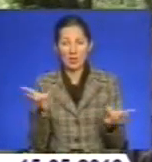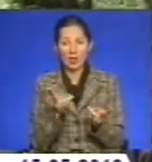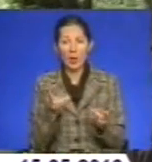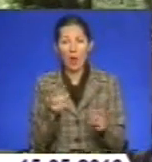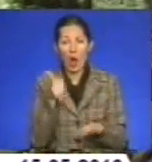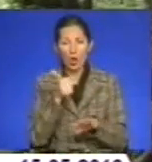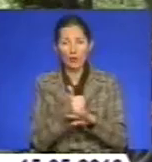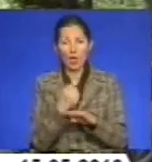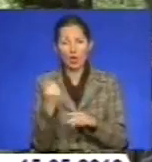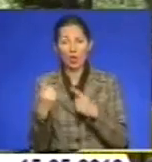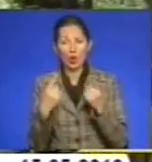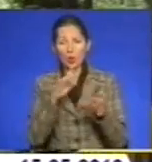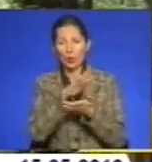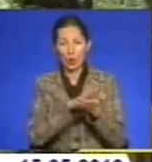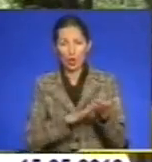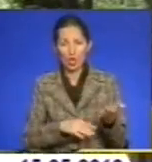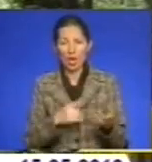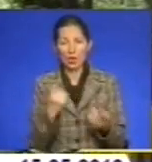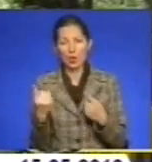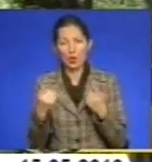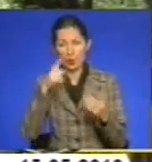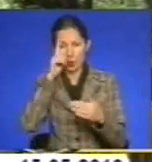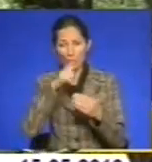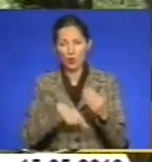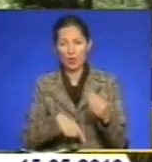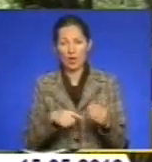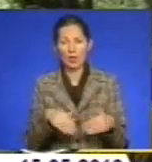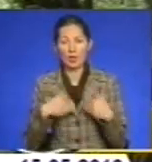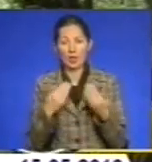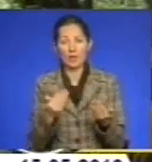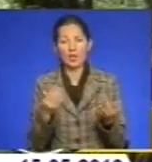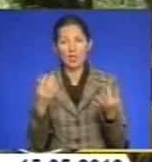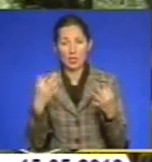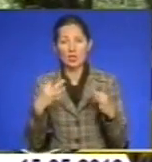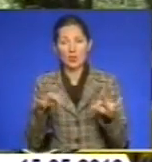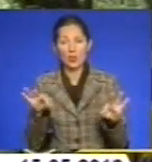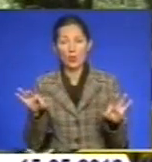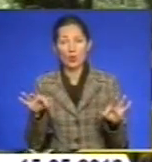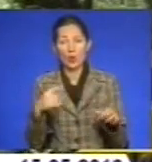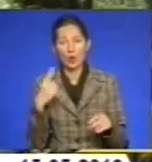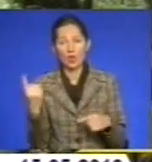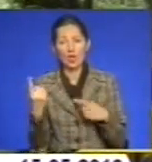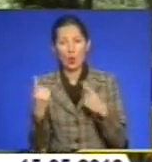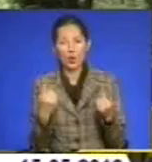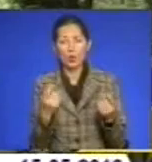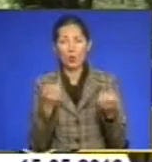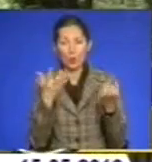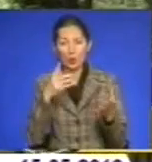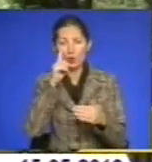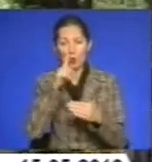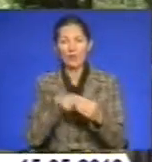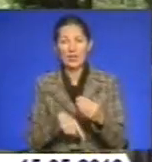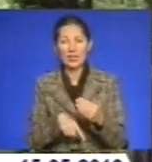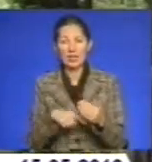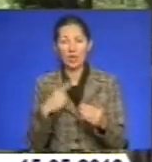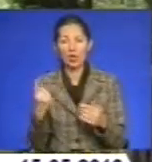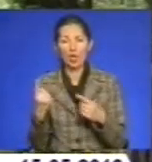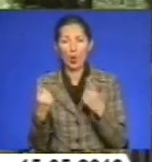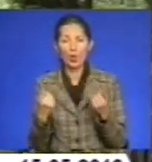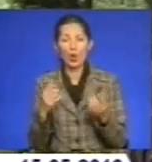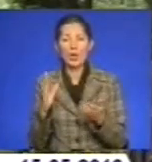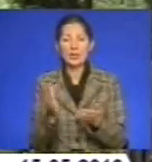прощати, один одному довіряти, один одному давати певну ступінь свободи, один одному просто вірити, один